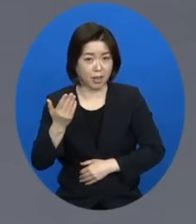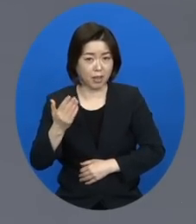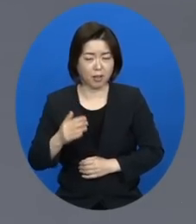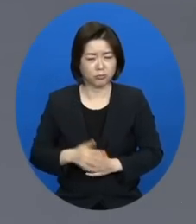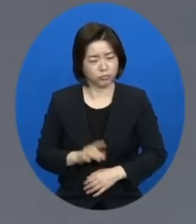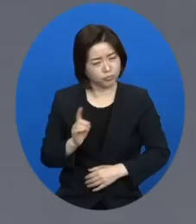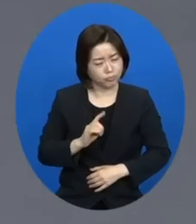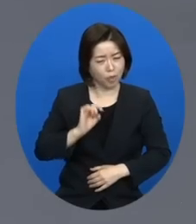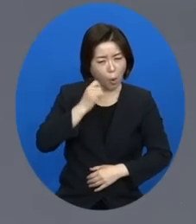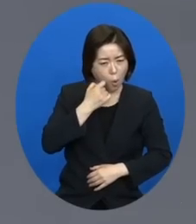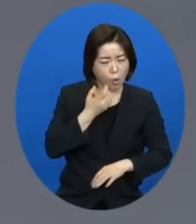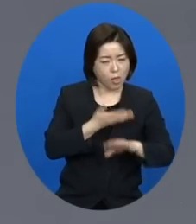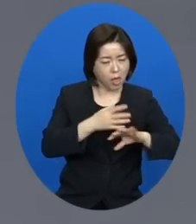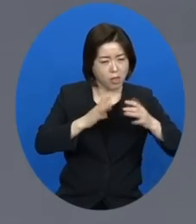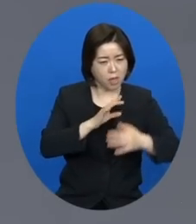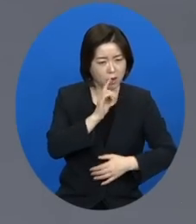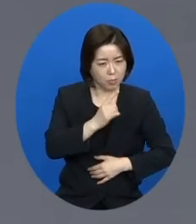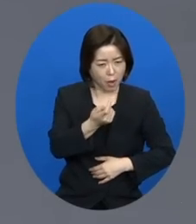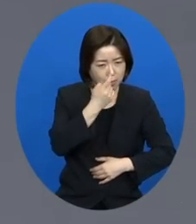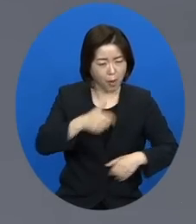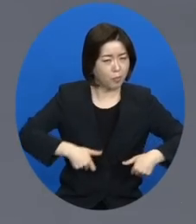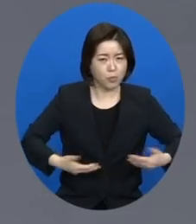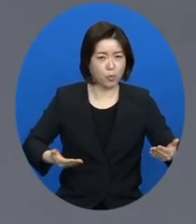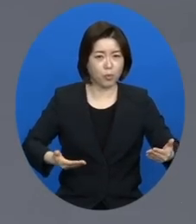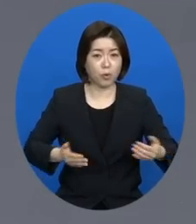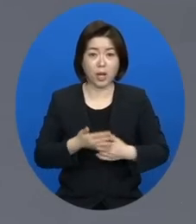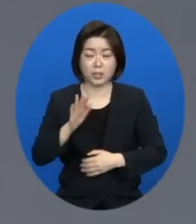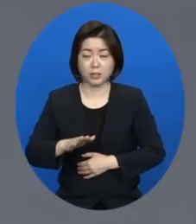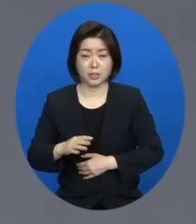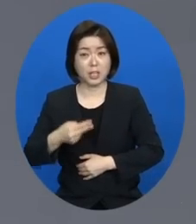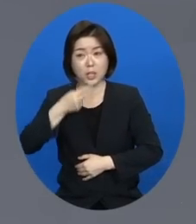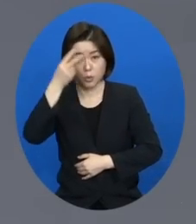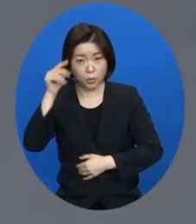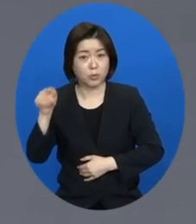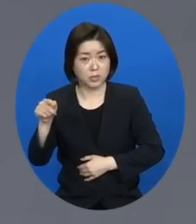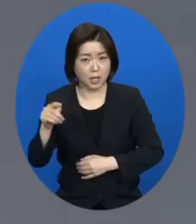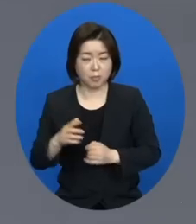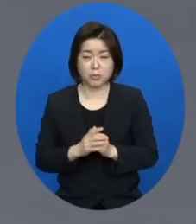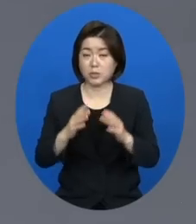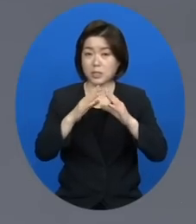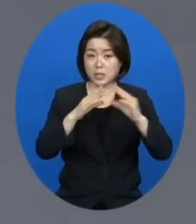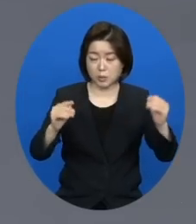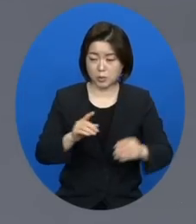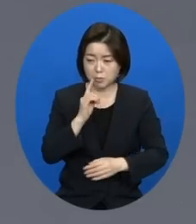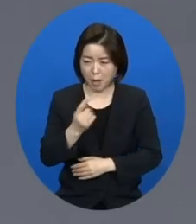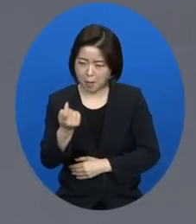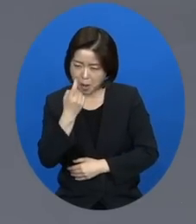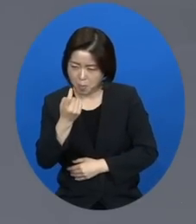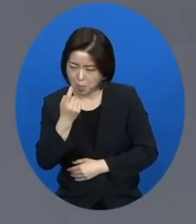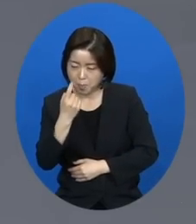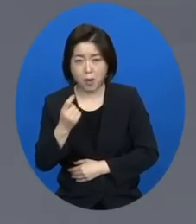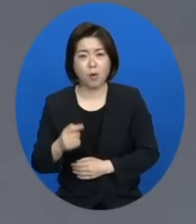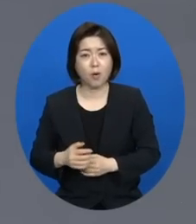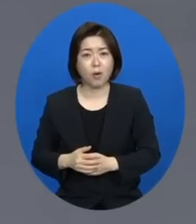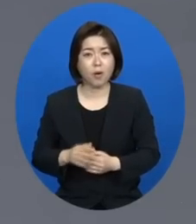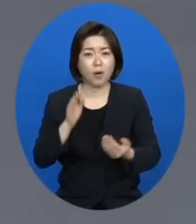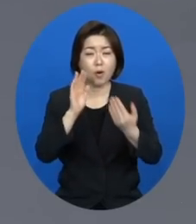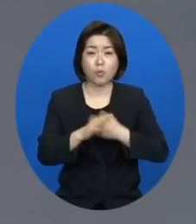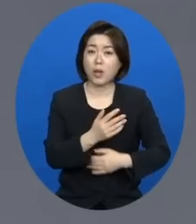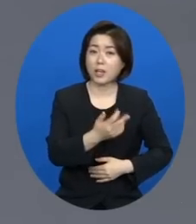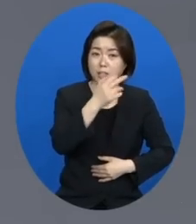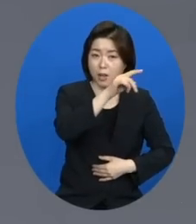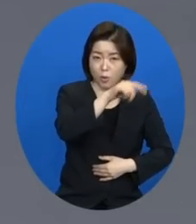굳이 그 어려운 외국어를 배울 필요가 없잖아요. 그런데 요셉은요 이집트의 언어를 배웁니다. 나중에 형들이 왔을